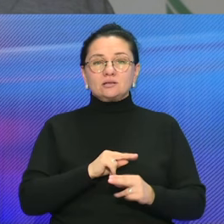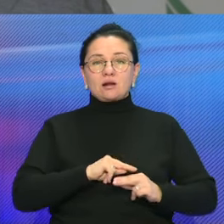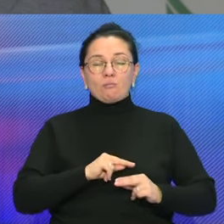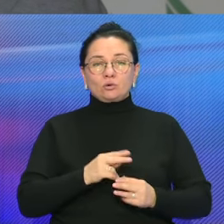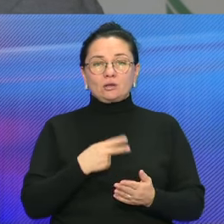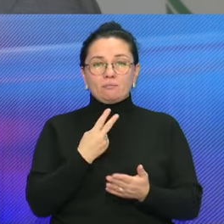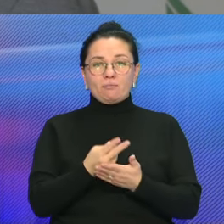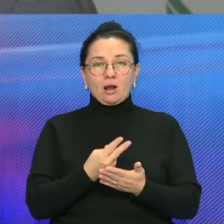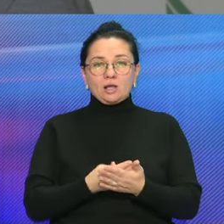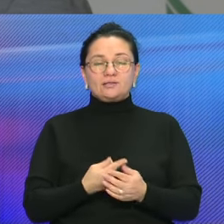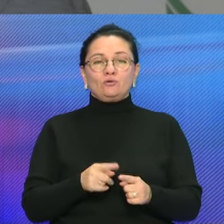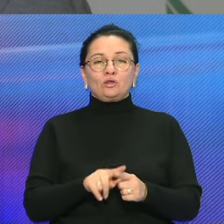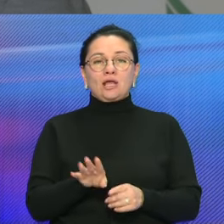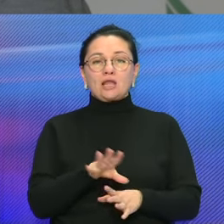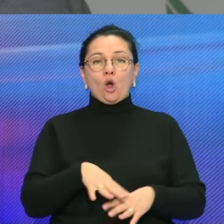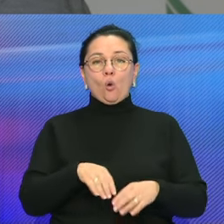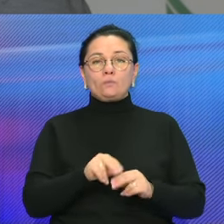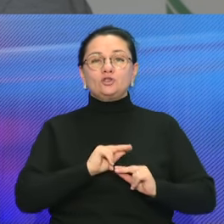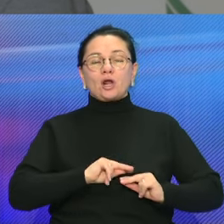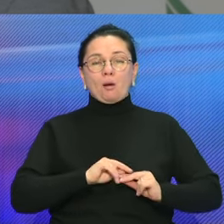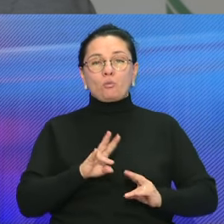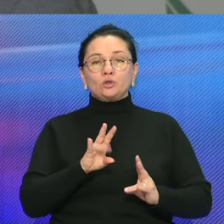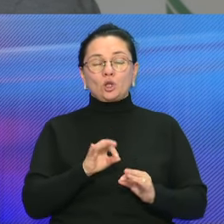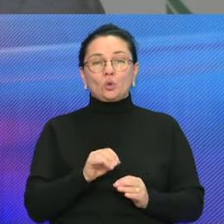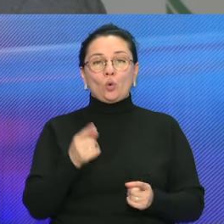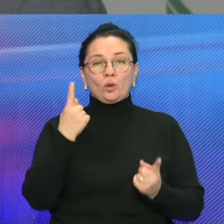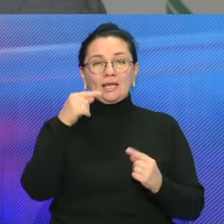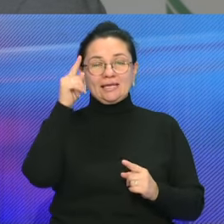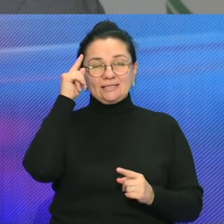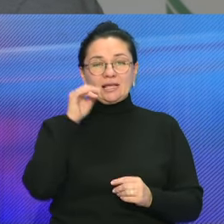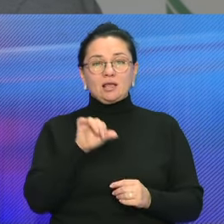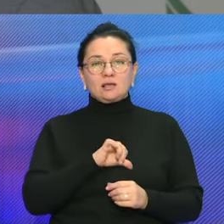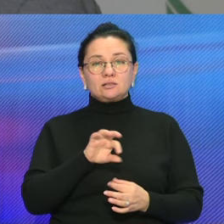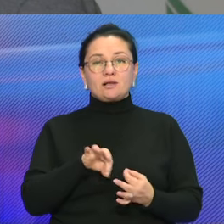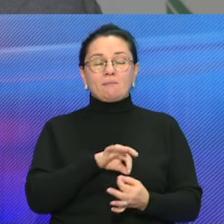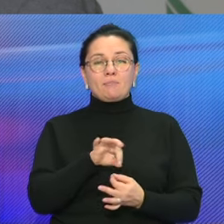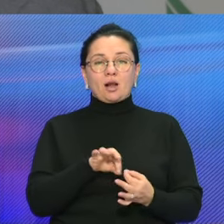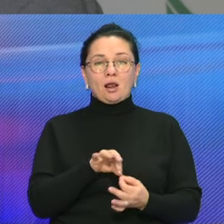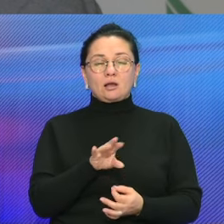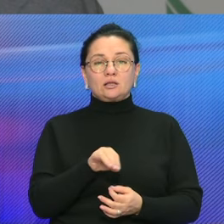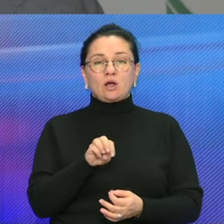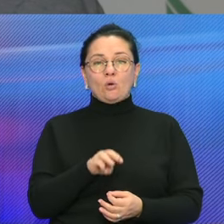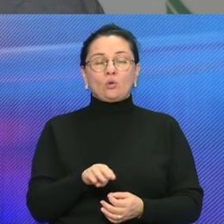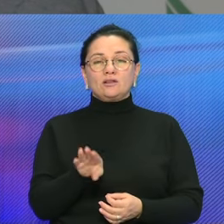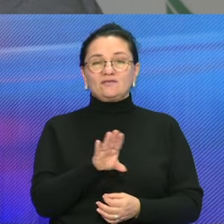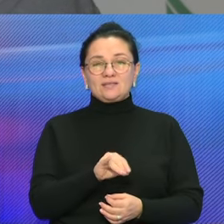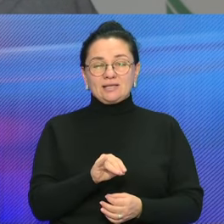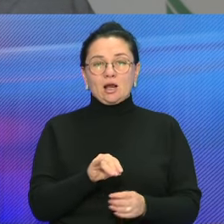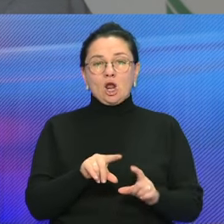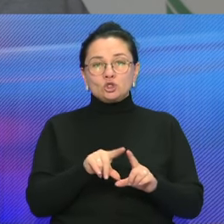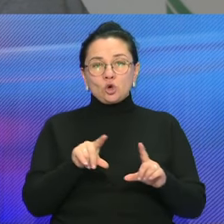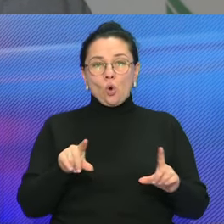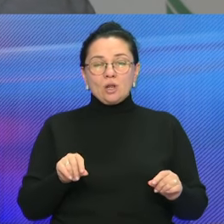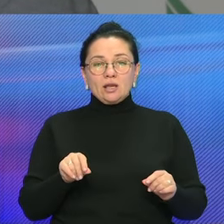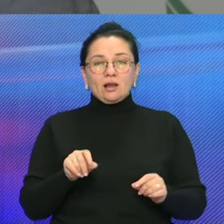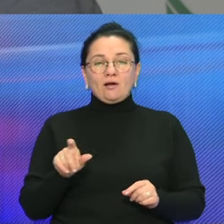проектах. Понятно, что это общая работа, но тем не менее идея и сам проект от ребят, от школьной такой